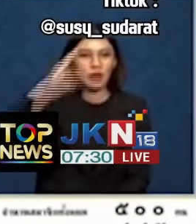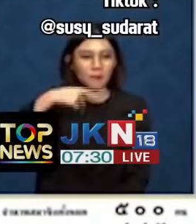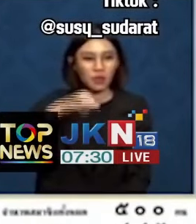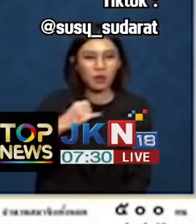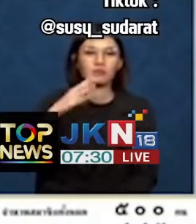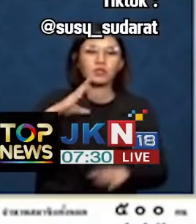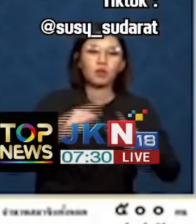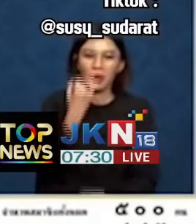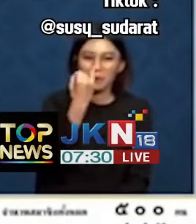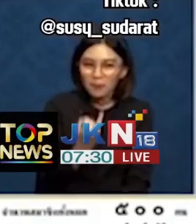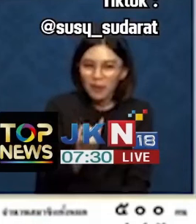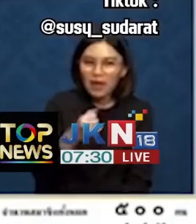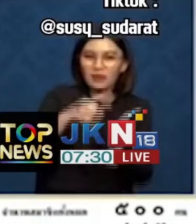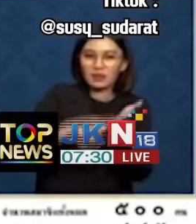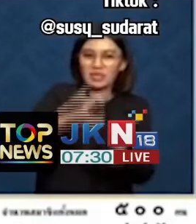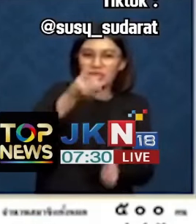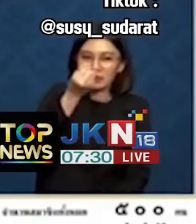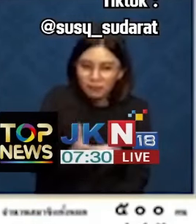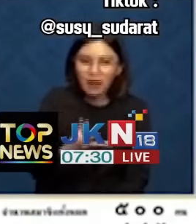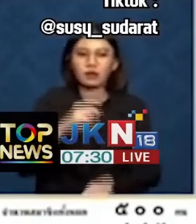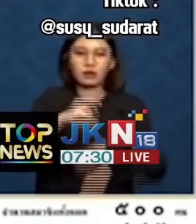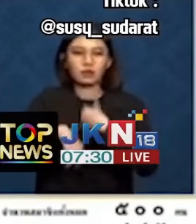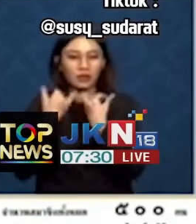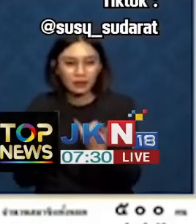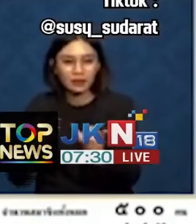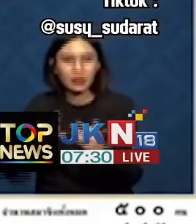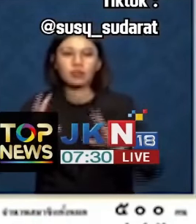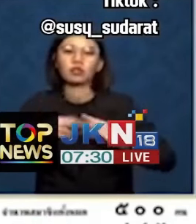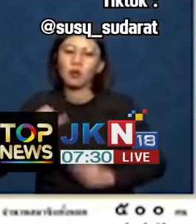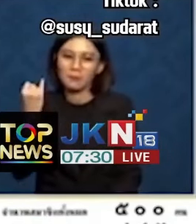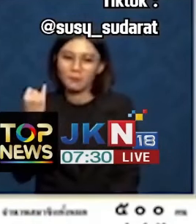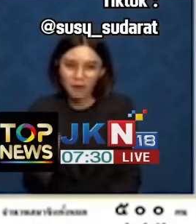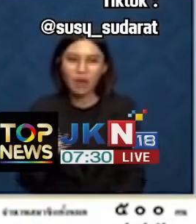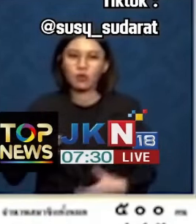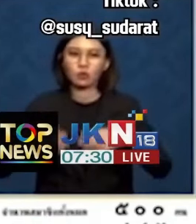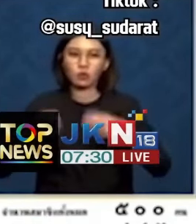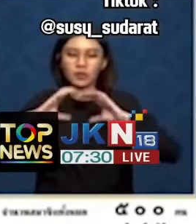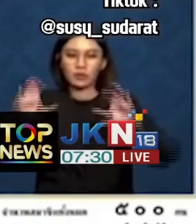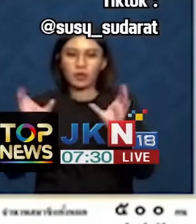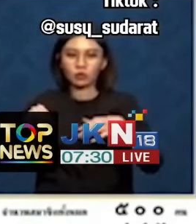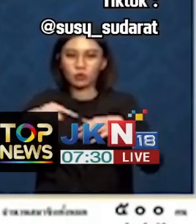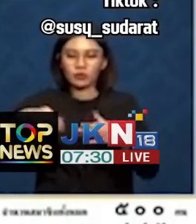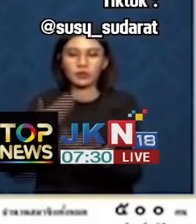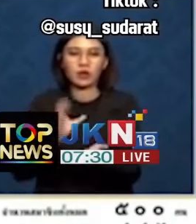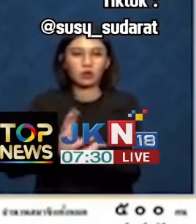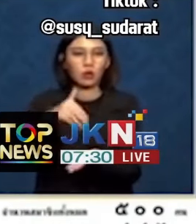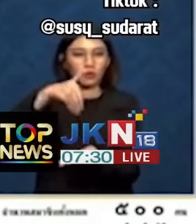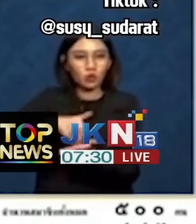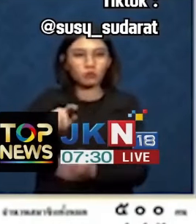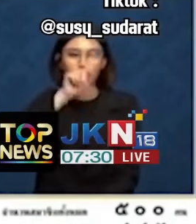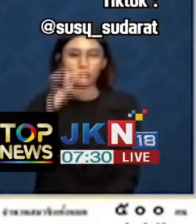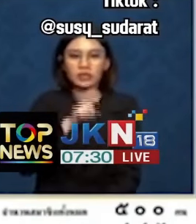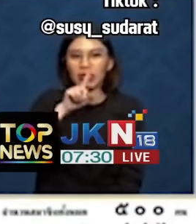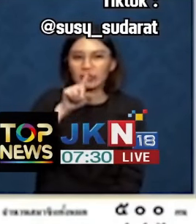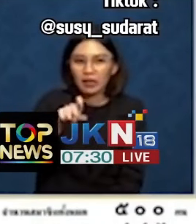พ้นะนี่เยอะแล้วนะเจอรอบนี้โอ้โหต้องบอกยอมแพ้เอาเลยครับรัฐบาลชุดนี้งบกลางนี่สุดตัวแต่คำถามก็คือไอ้